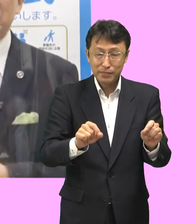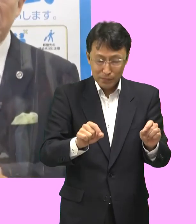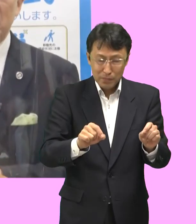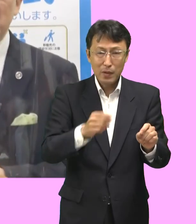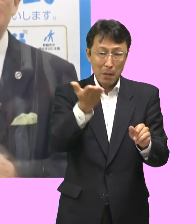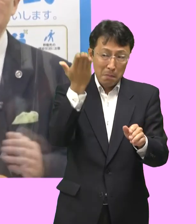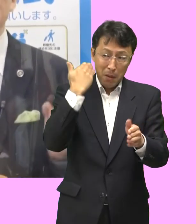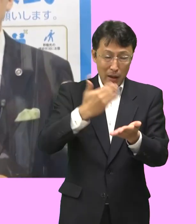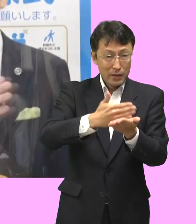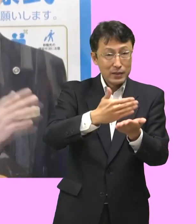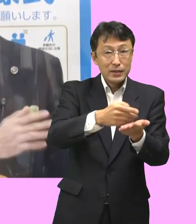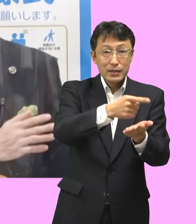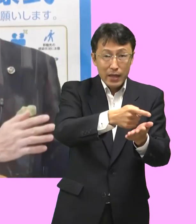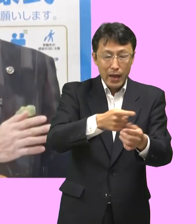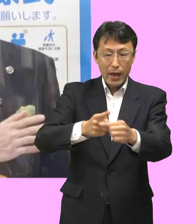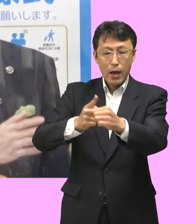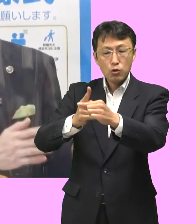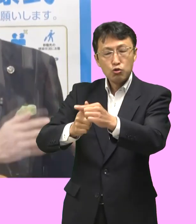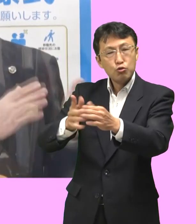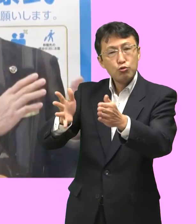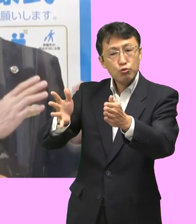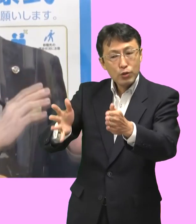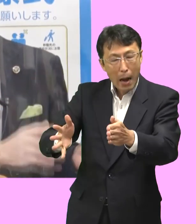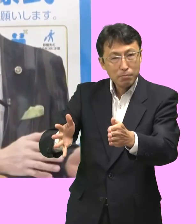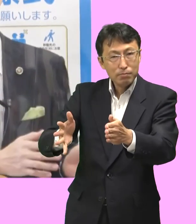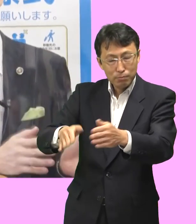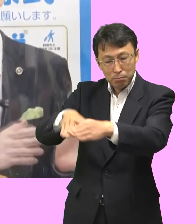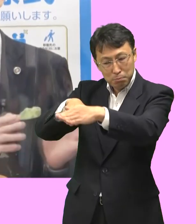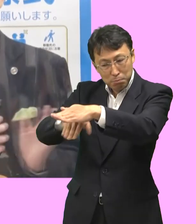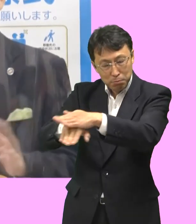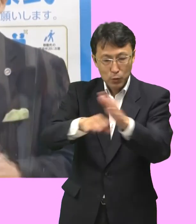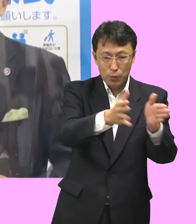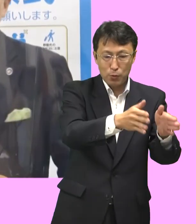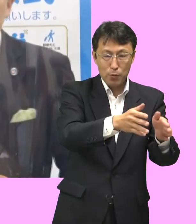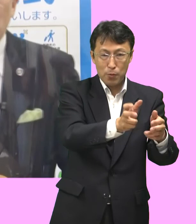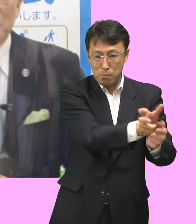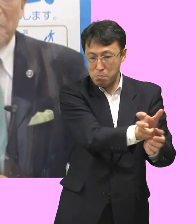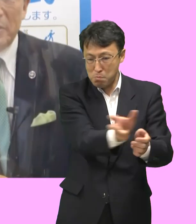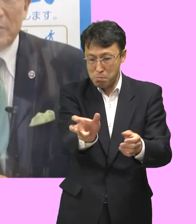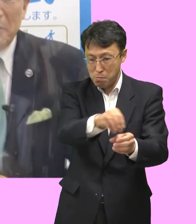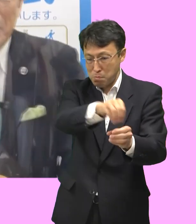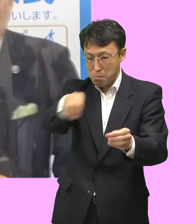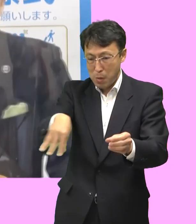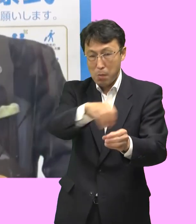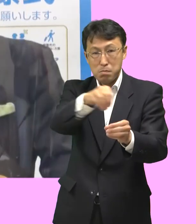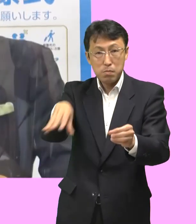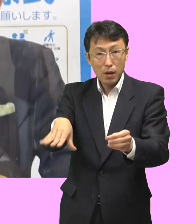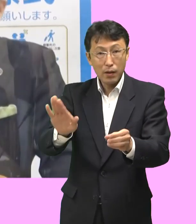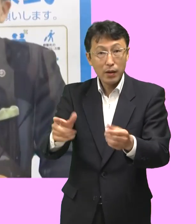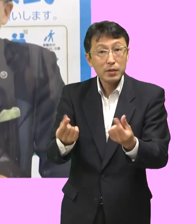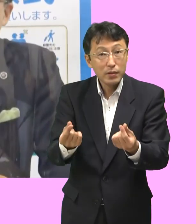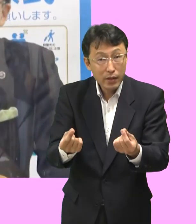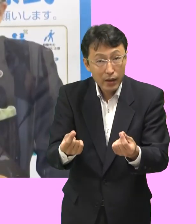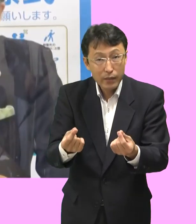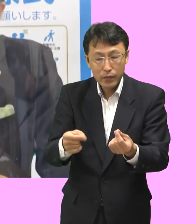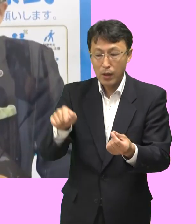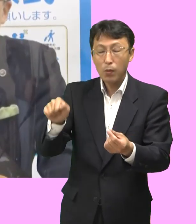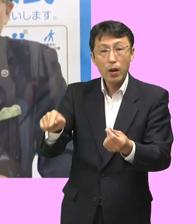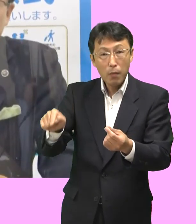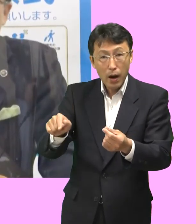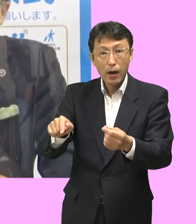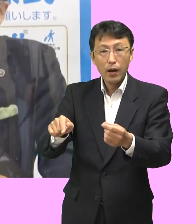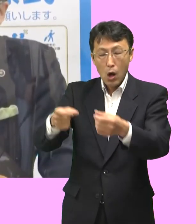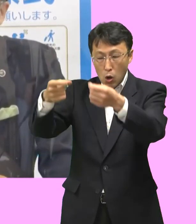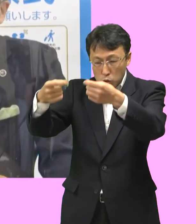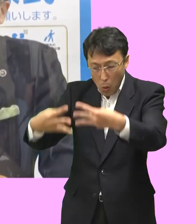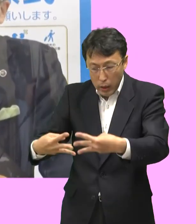とかですね、これは中間貯蔵施設に今、運び込んでいるわけですが、これを法律では、福島県外に30年以内